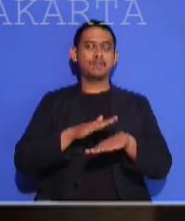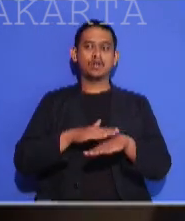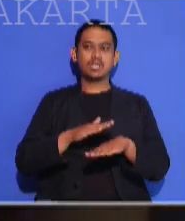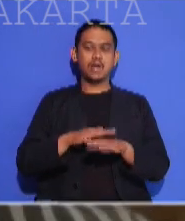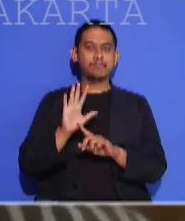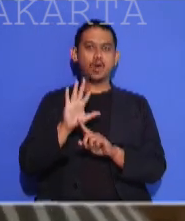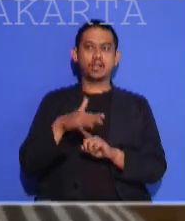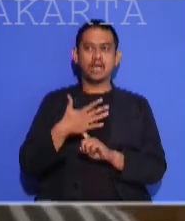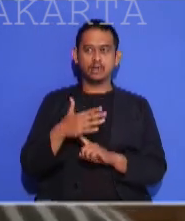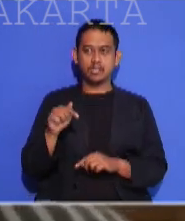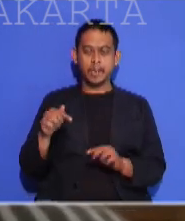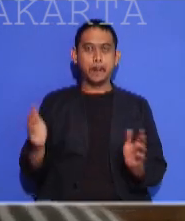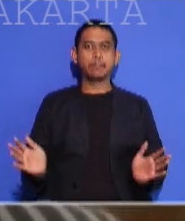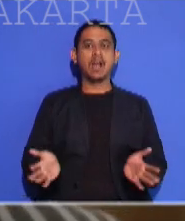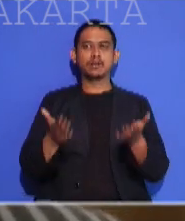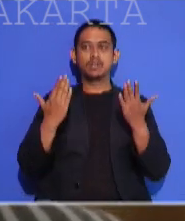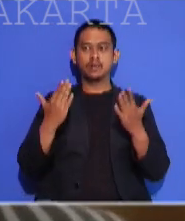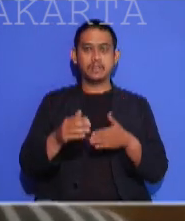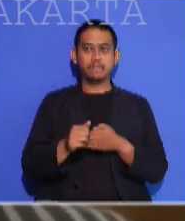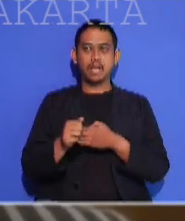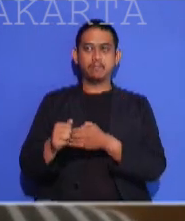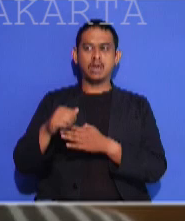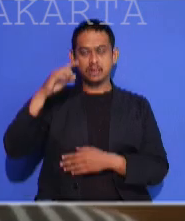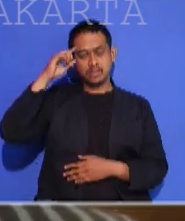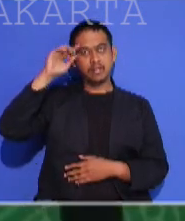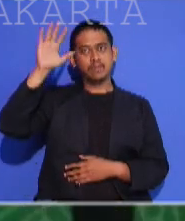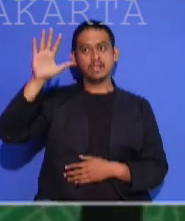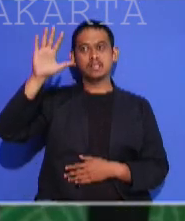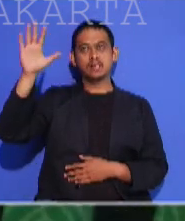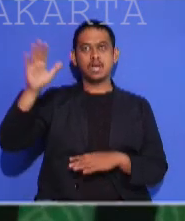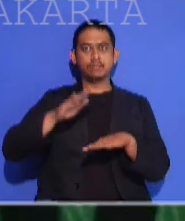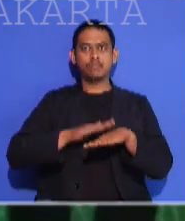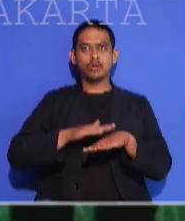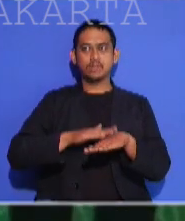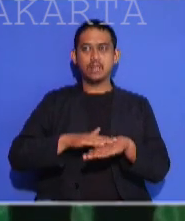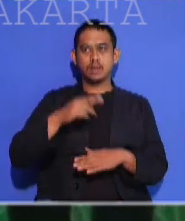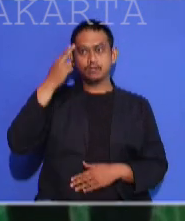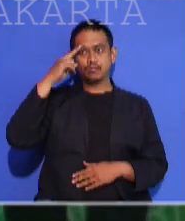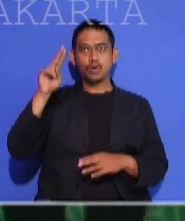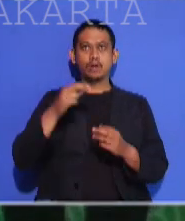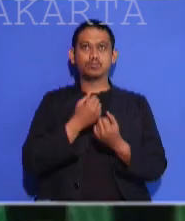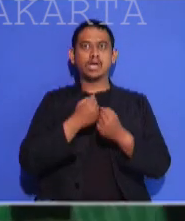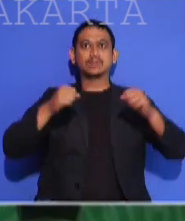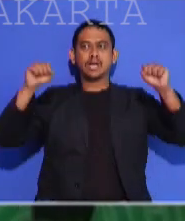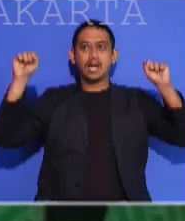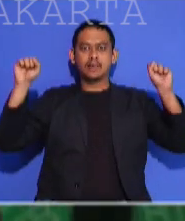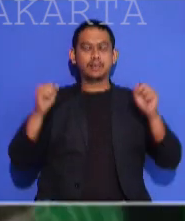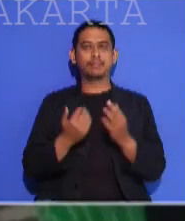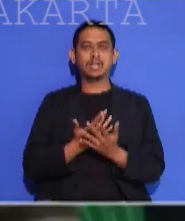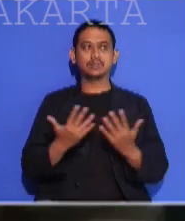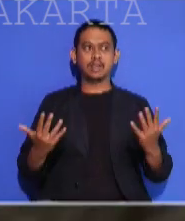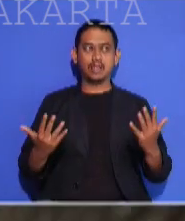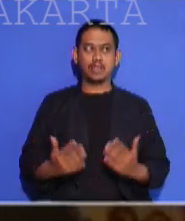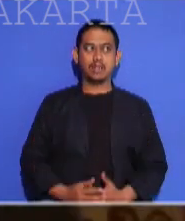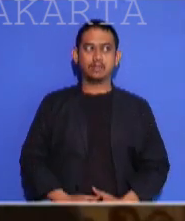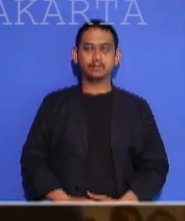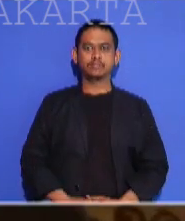mewujudkan Bantul yang maju inovatif dan kreatif dalam bidang kebudayaan Demi kesejahteraan masyarakat serta tanamnya nilai-nilai budaya